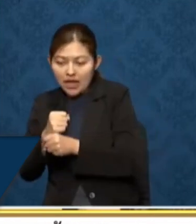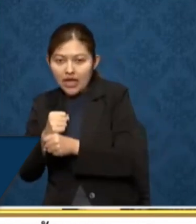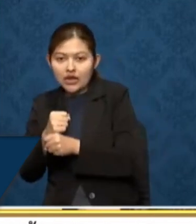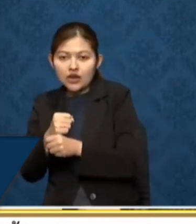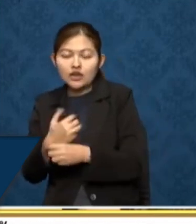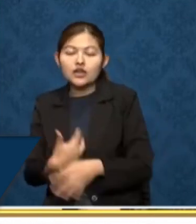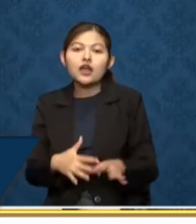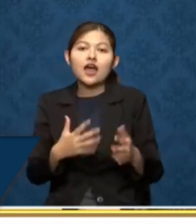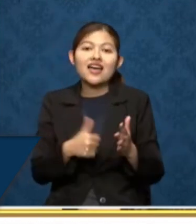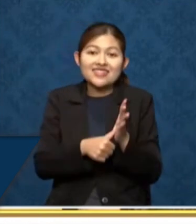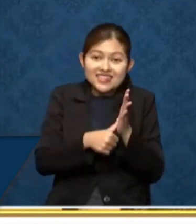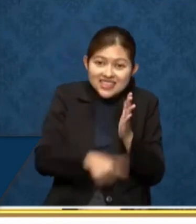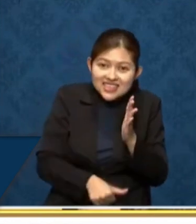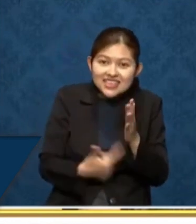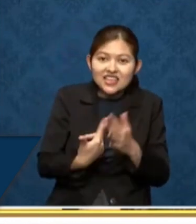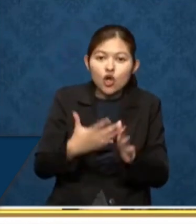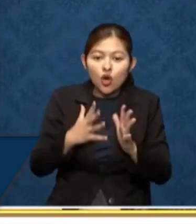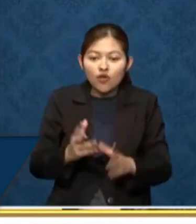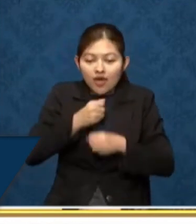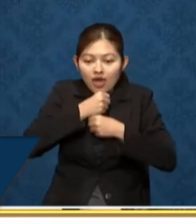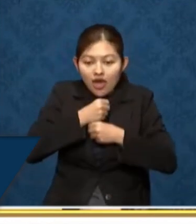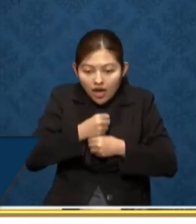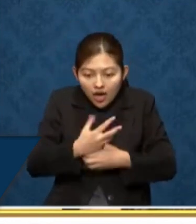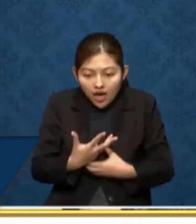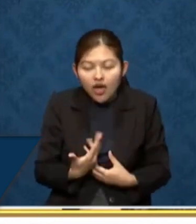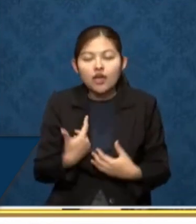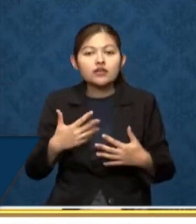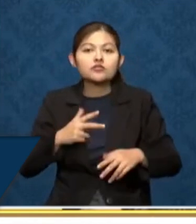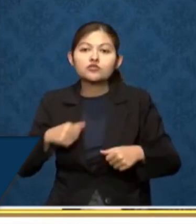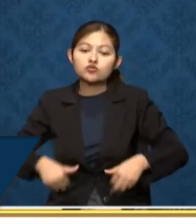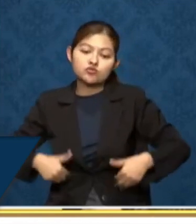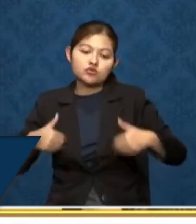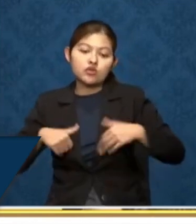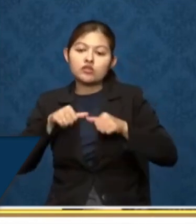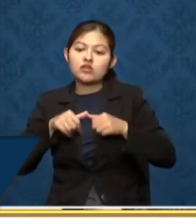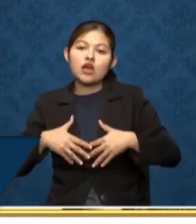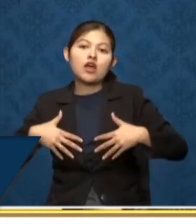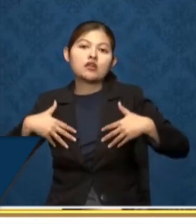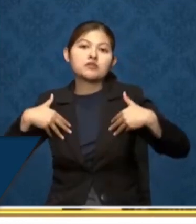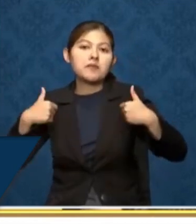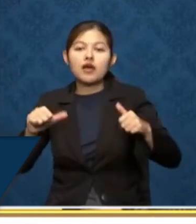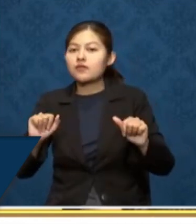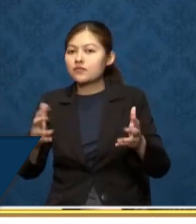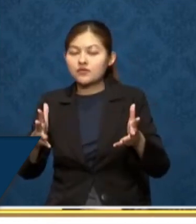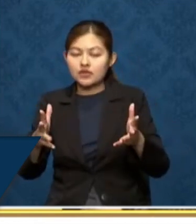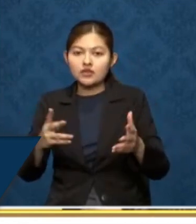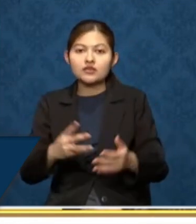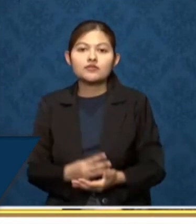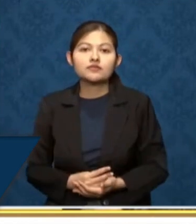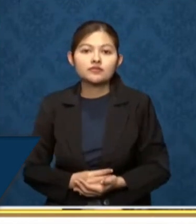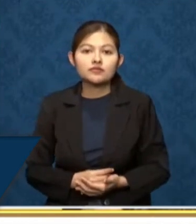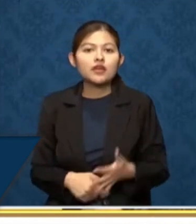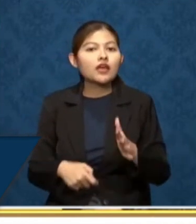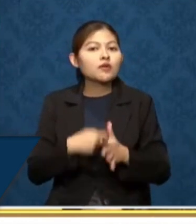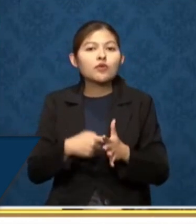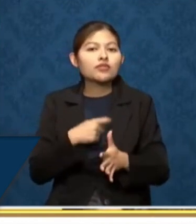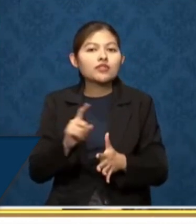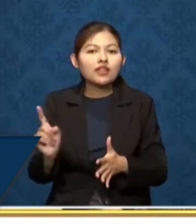ให้ผู้สูงอายุที่ทำงานหนักมาทั้งชีวิตไม่ได้ใช้ชีวิตสบายๆในยามบั้นปลายเหตุผลเลยนะคะ